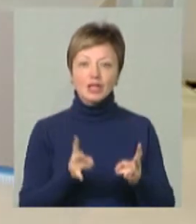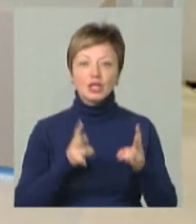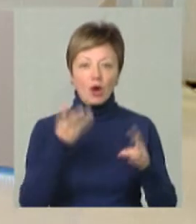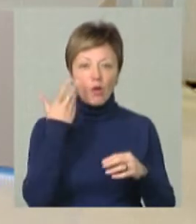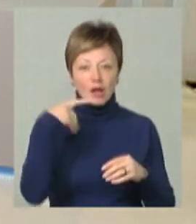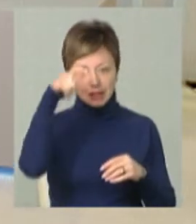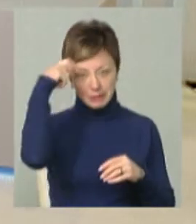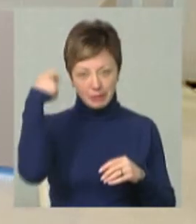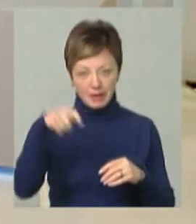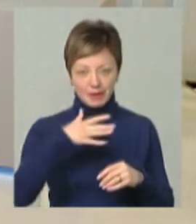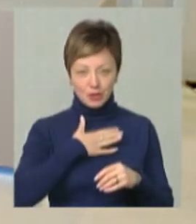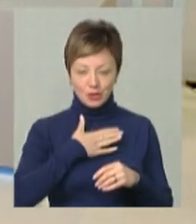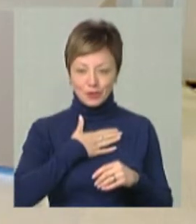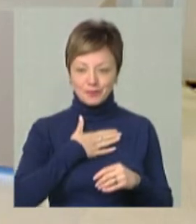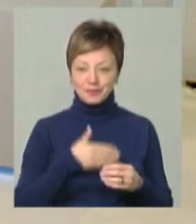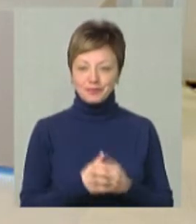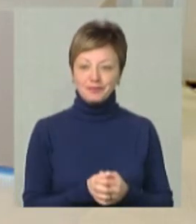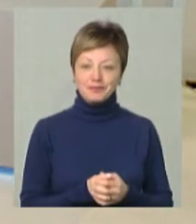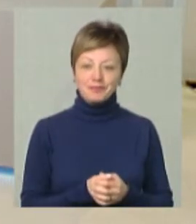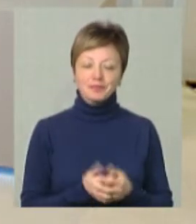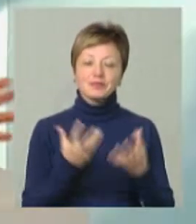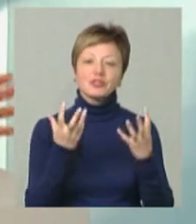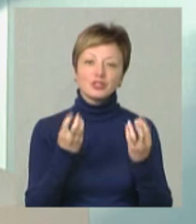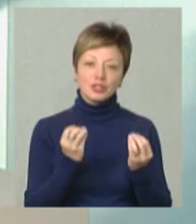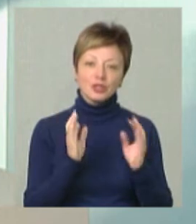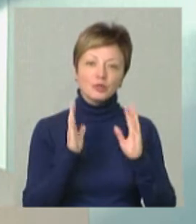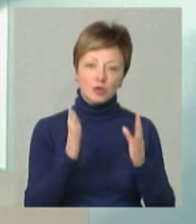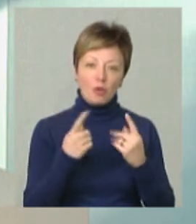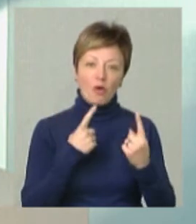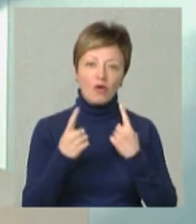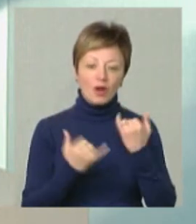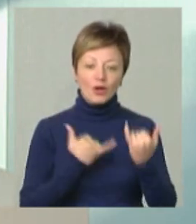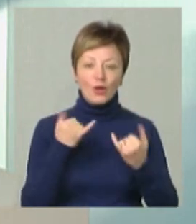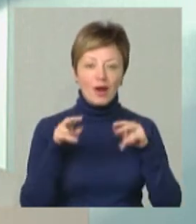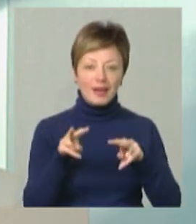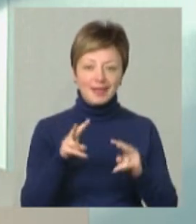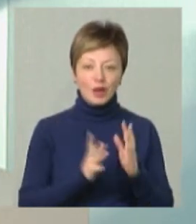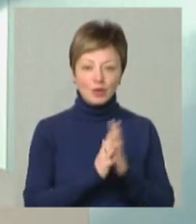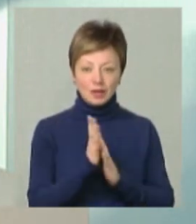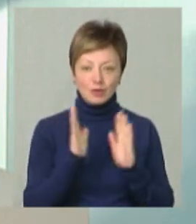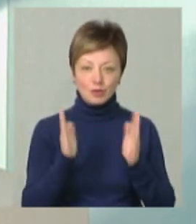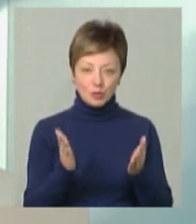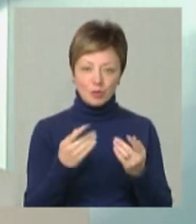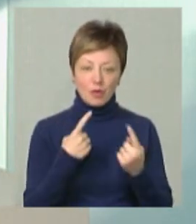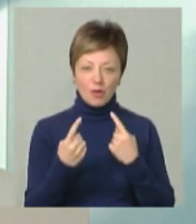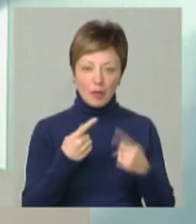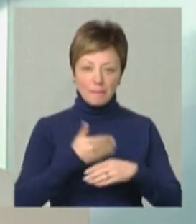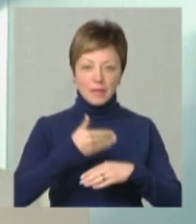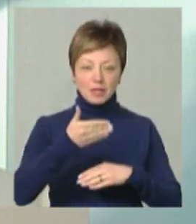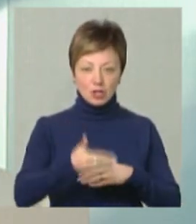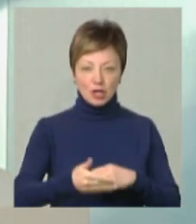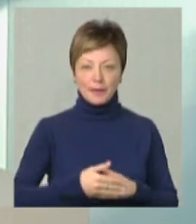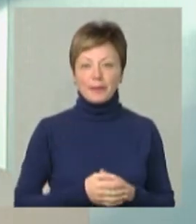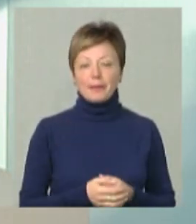спека, особливо наша. Ми ще про те, як доглядати за рослинами, за деревами, поговоримо